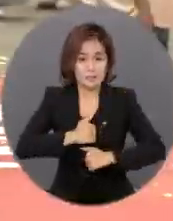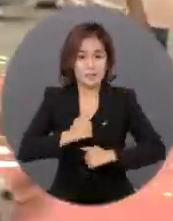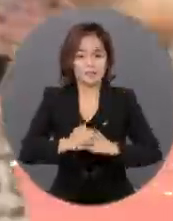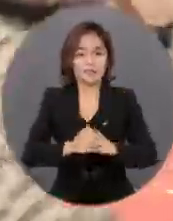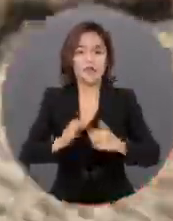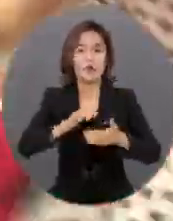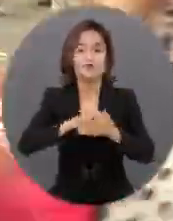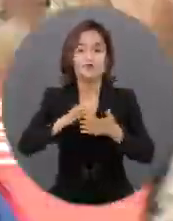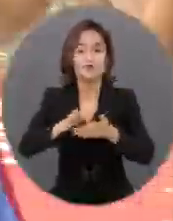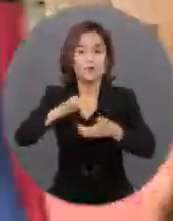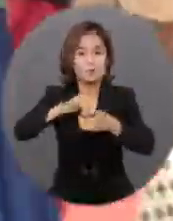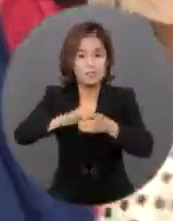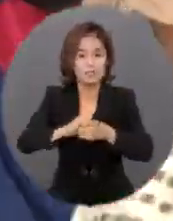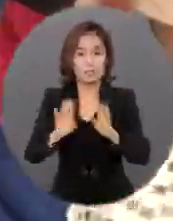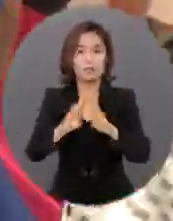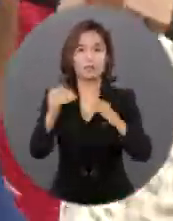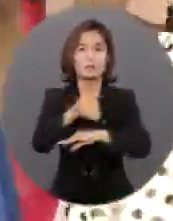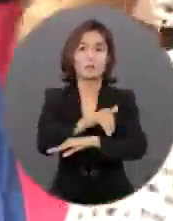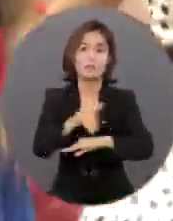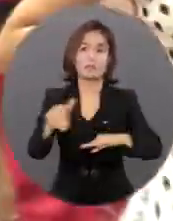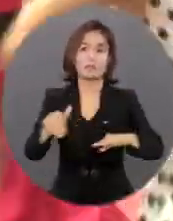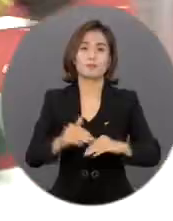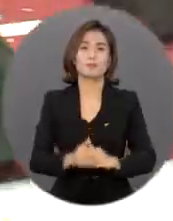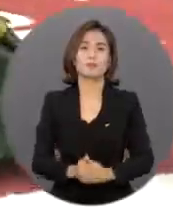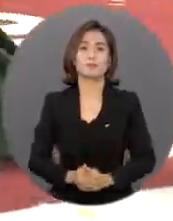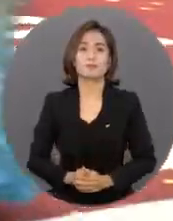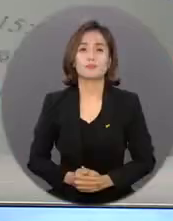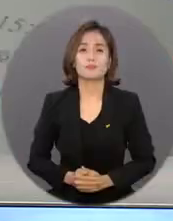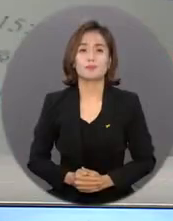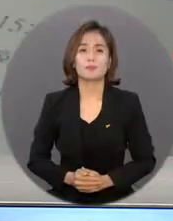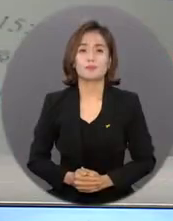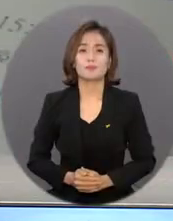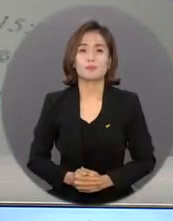인원을 제한해 펼쳐질 예정입니다.